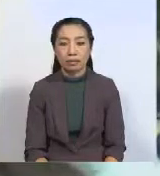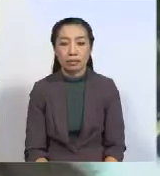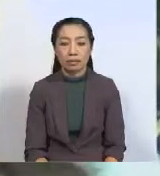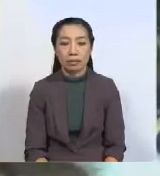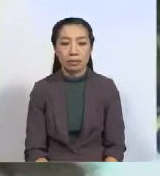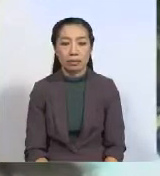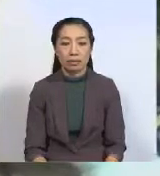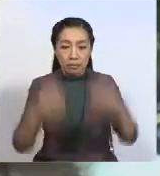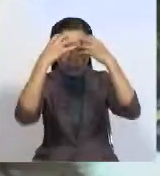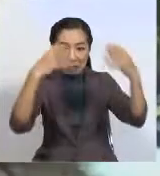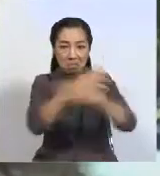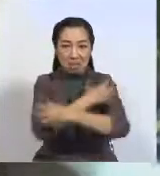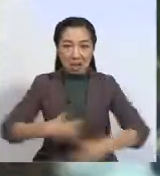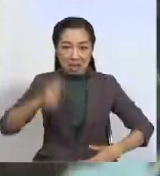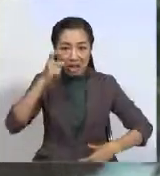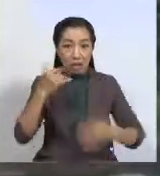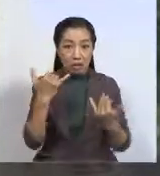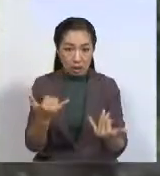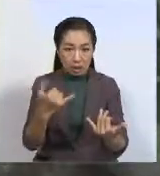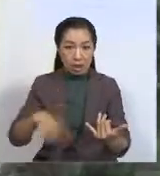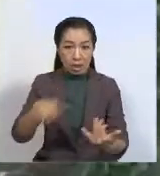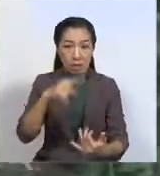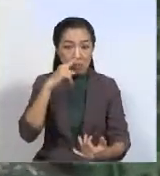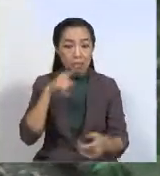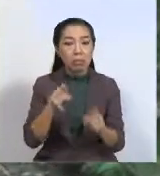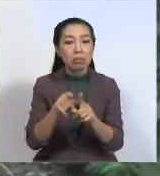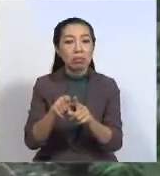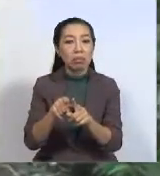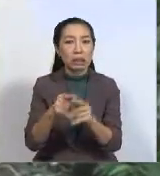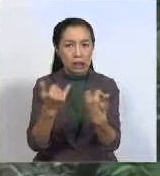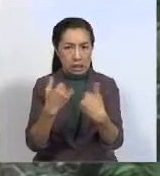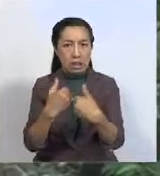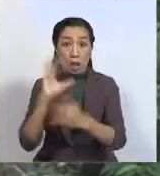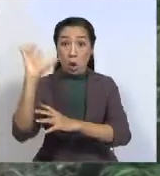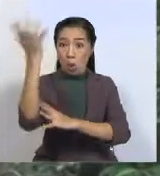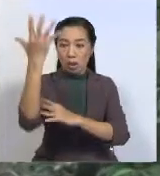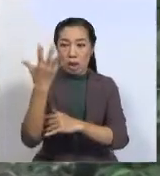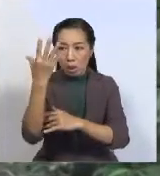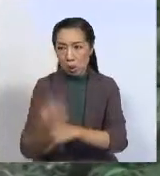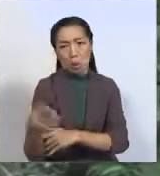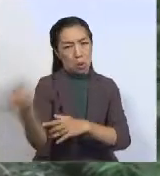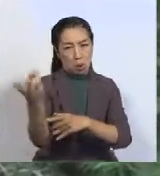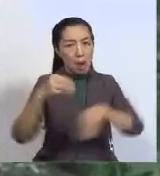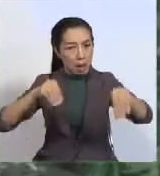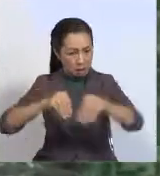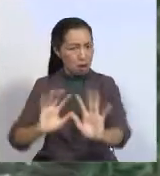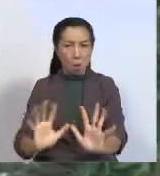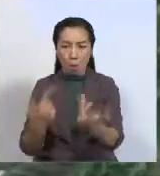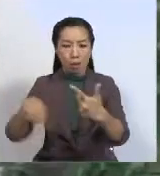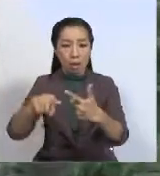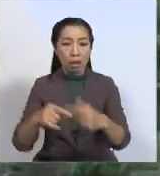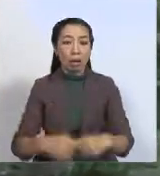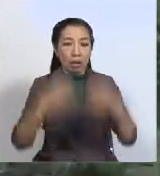สำหรับแพนด้ายักษ์เนี่ยนะคะปัจจุบันนี้ก็ยังเป็นหนึ่งในสัตว์สายพันธุ์ที่ใกล้สูญพันธุ์มากที่สุดชนิดหนึ่งของโลกด้วยนะคะส่ว